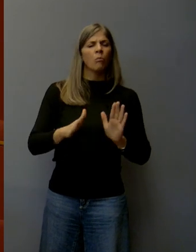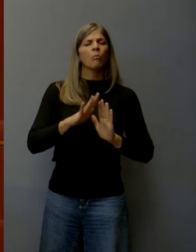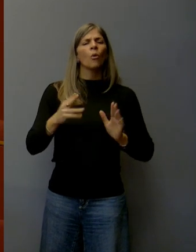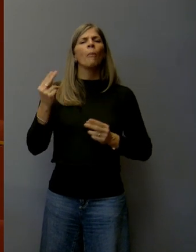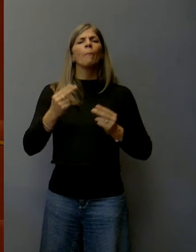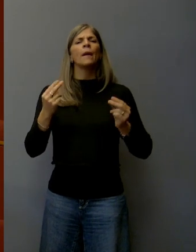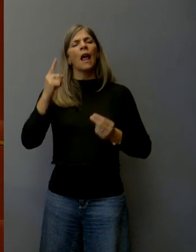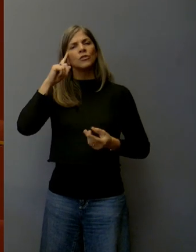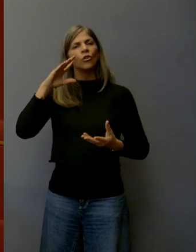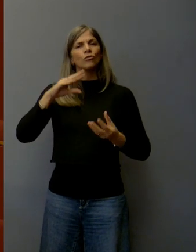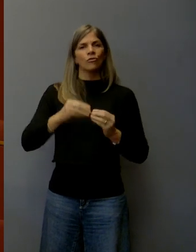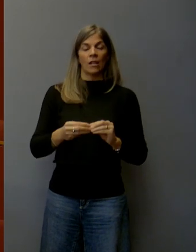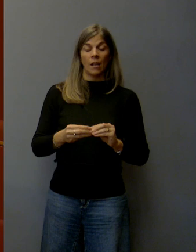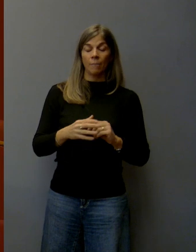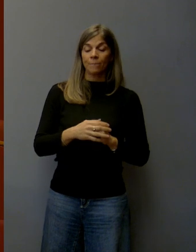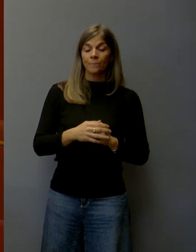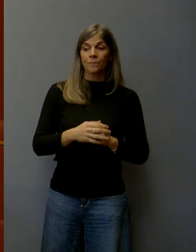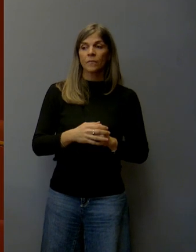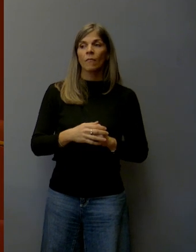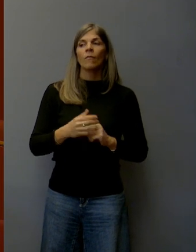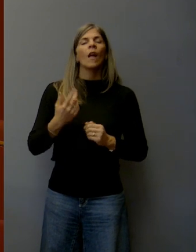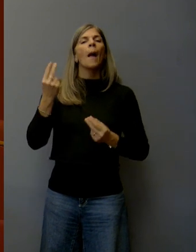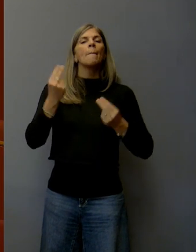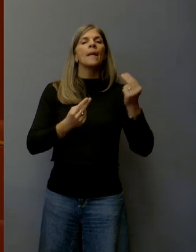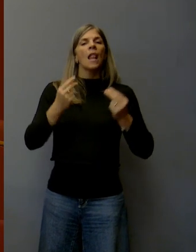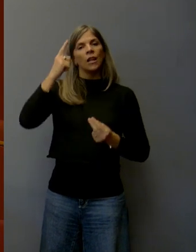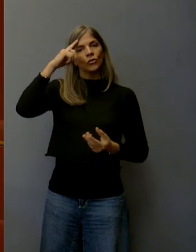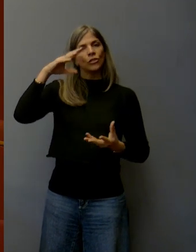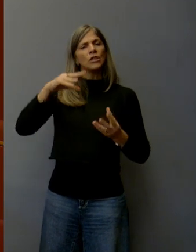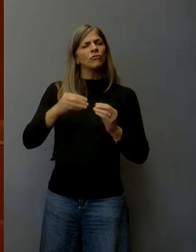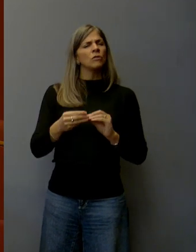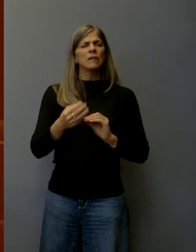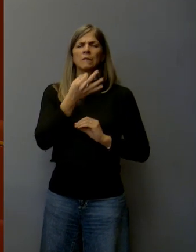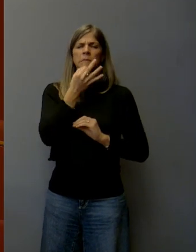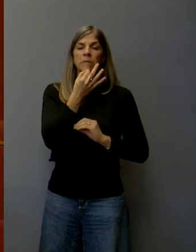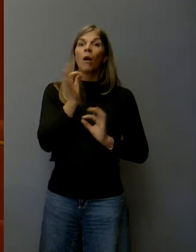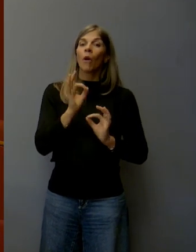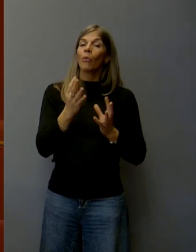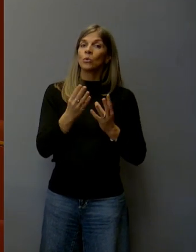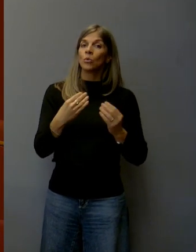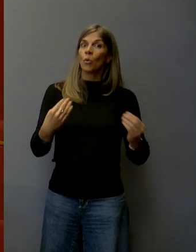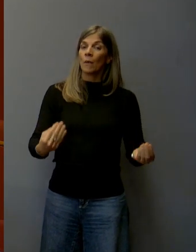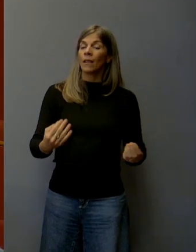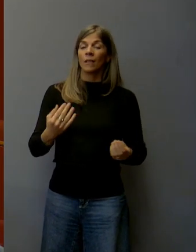tutto questo profilo vorrei ricordare che il bilancio di genere è uno strumento straordinario